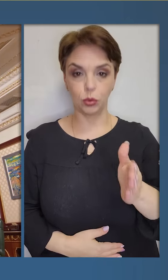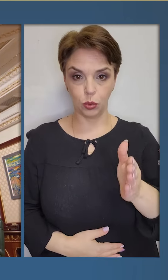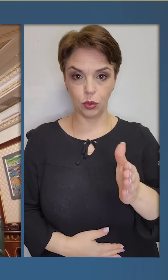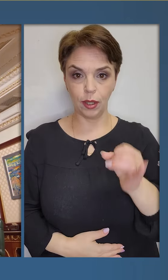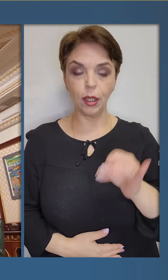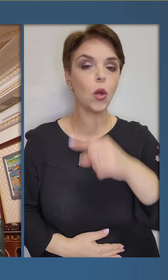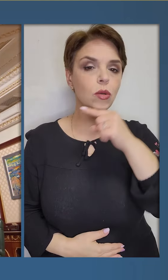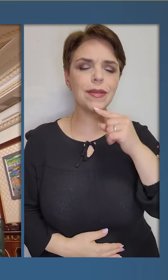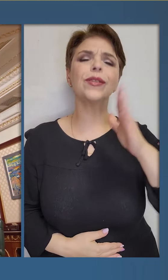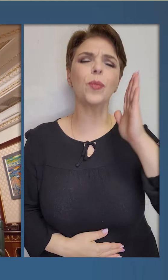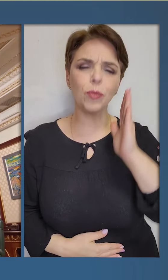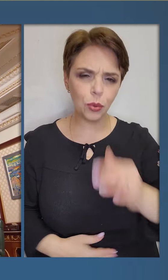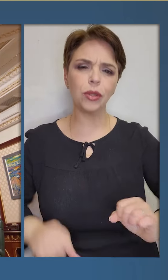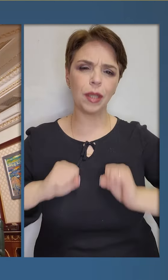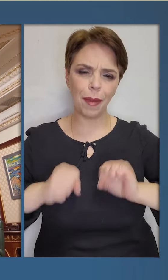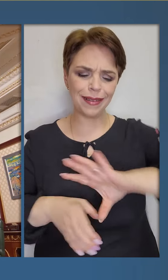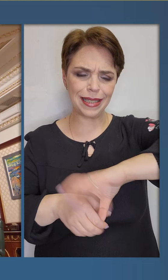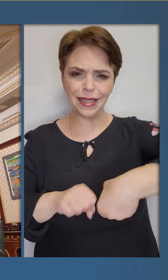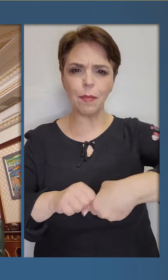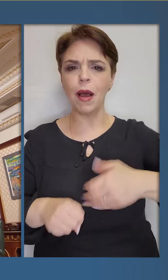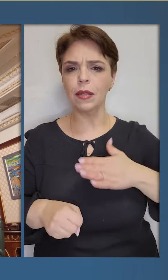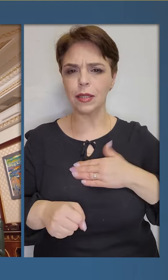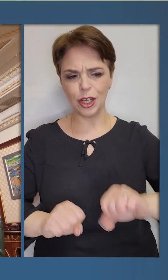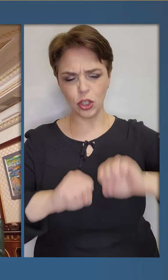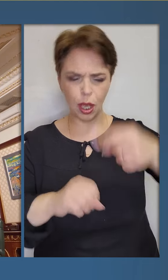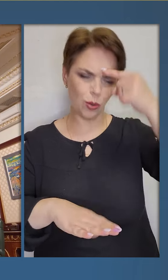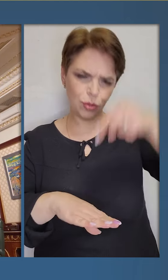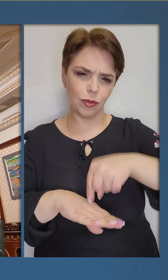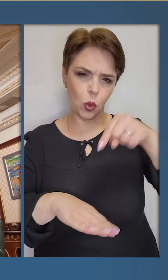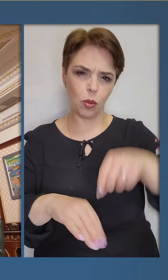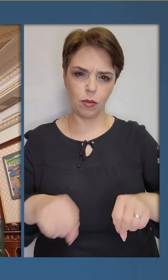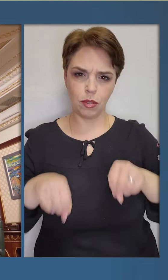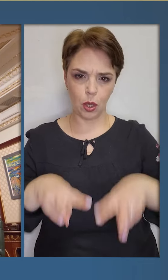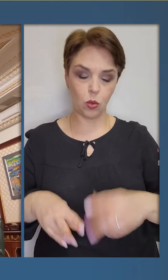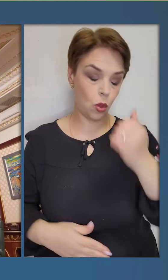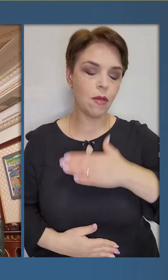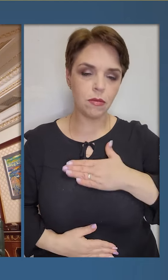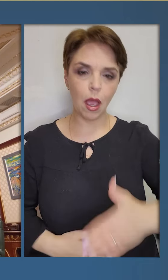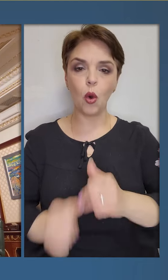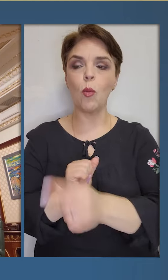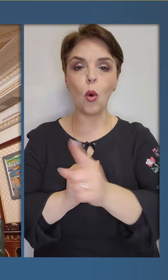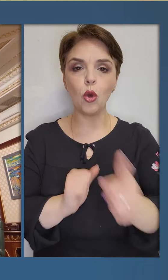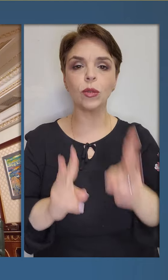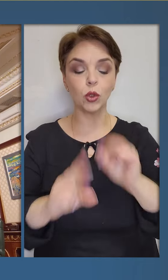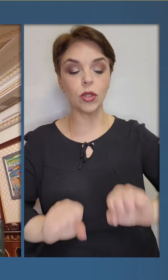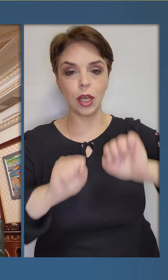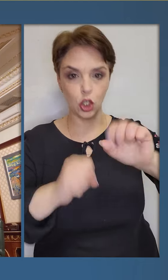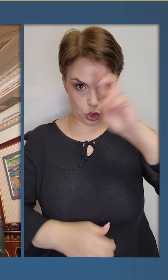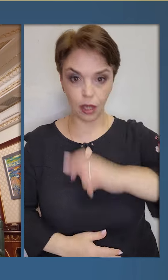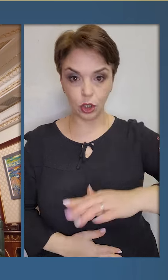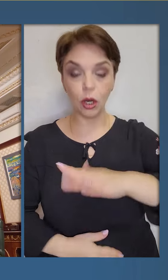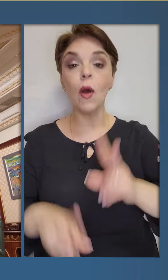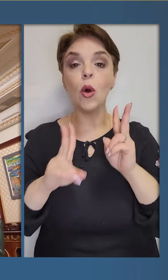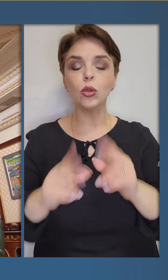будуть і росіяни будуть намагатись зламати наш захист усвідомлюємо загрозу і Дякуємо кожному хто